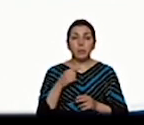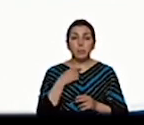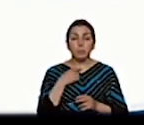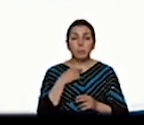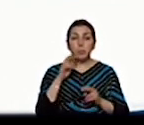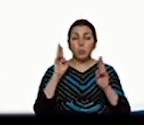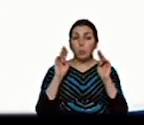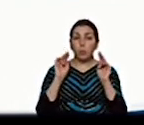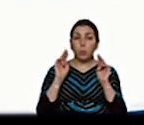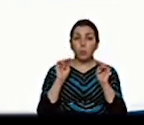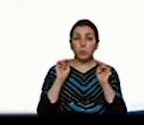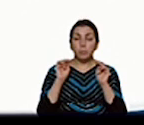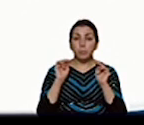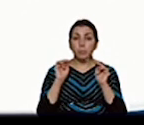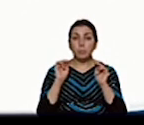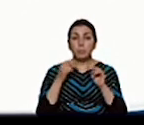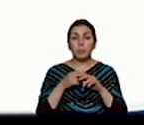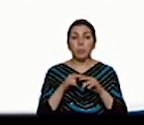quyon,